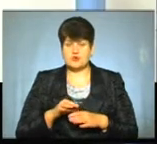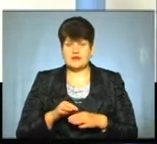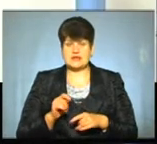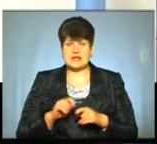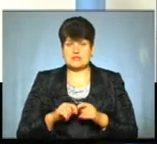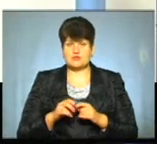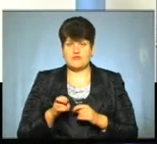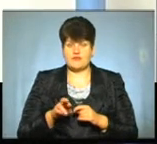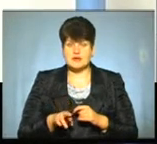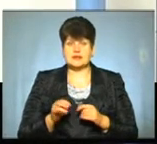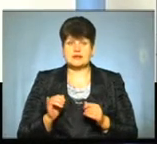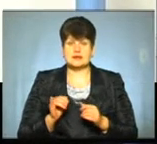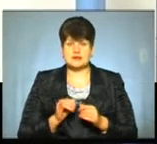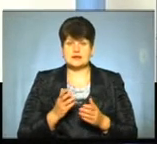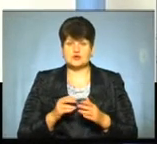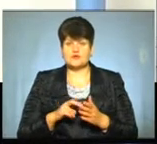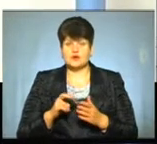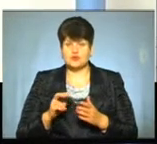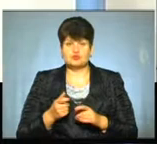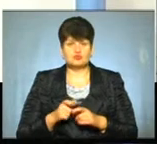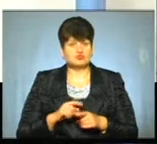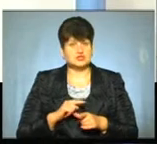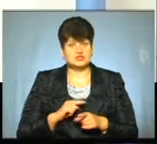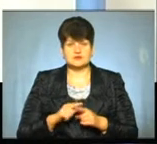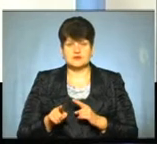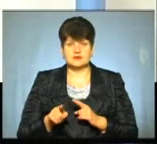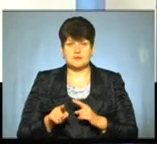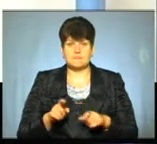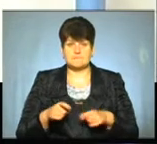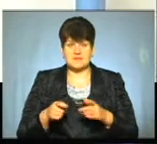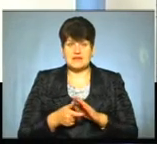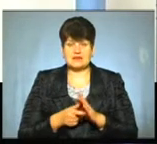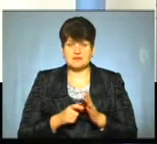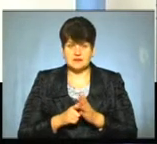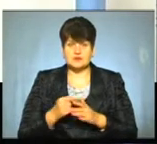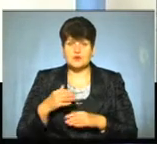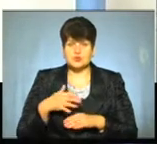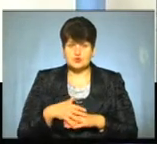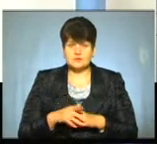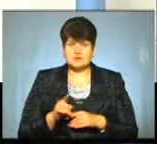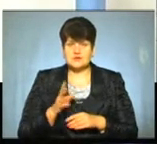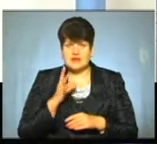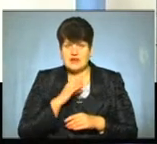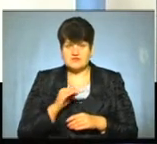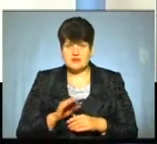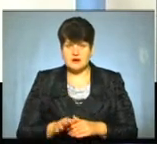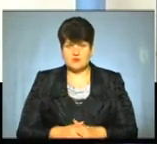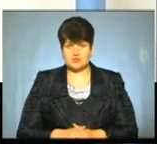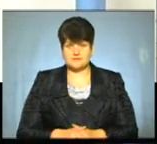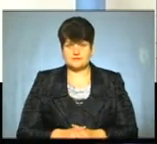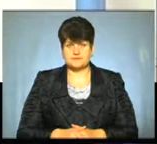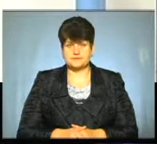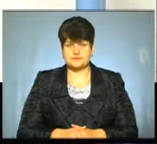проведення тестування. І якщо виходили, то дуже швидко бігли в клас, бо вони розуміли, що вони не